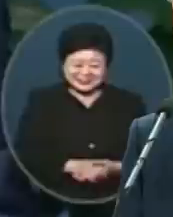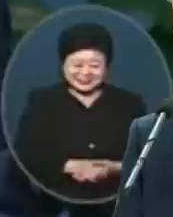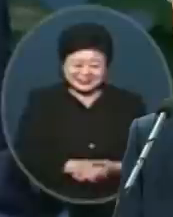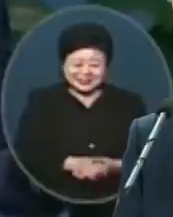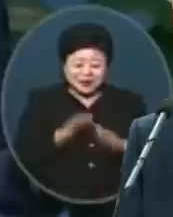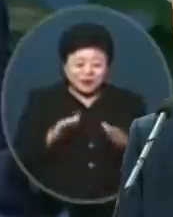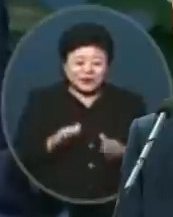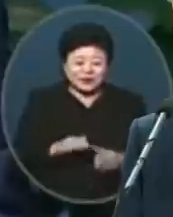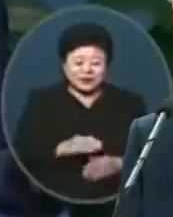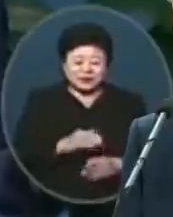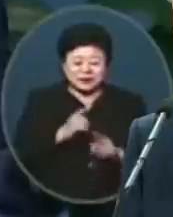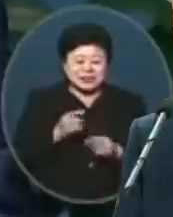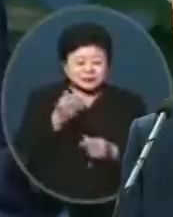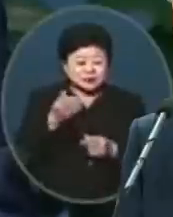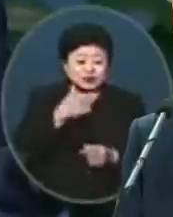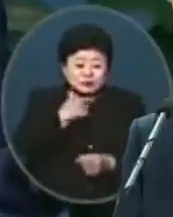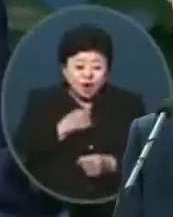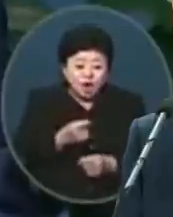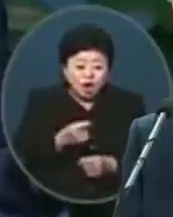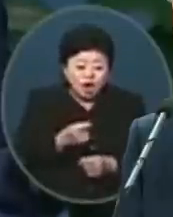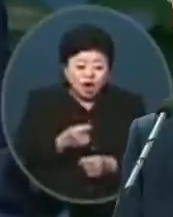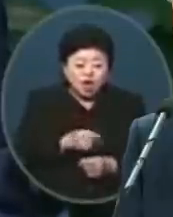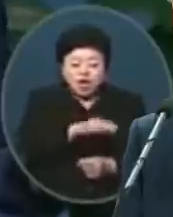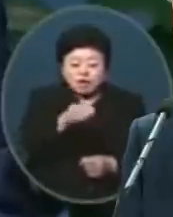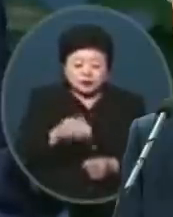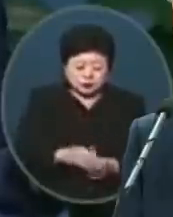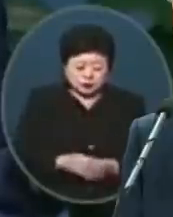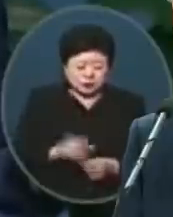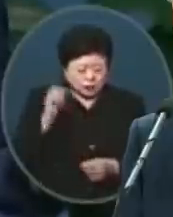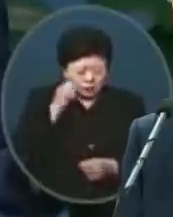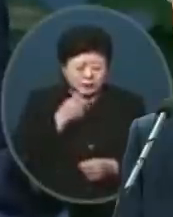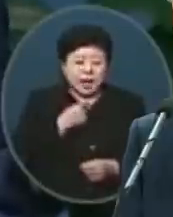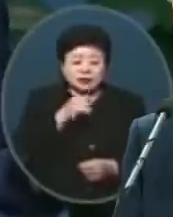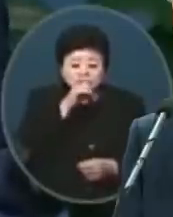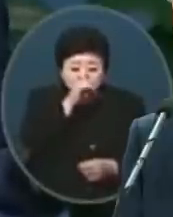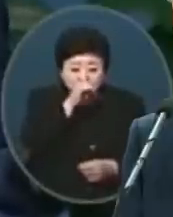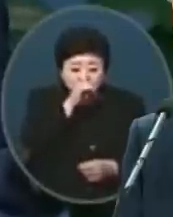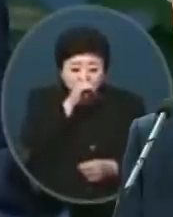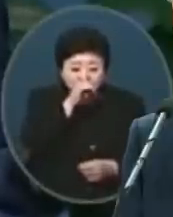여러분, 오늘 여러분께 말씀드리고 싶은 것은 여러분들도 어려운 일을 다 당합니다.